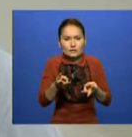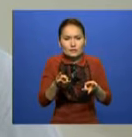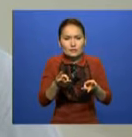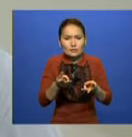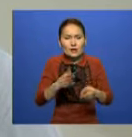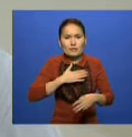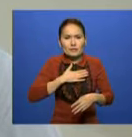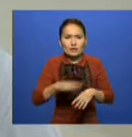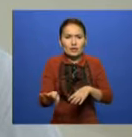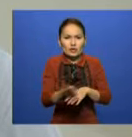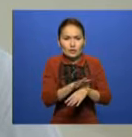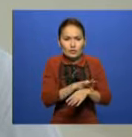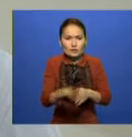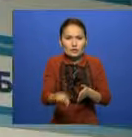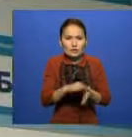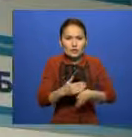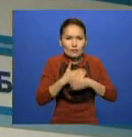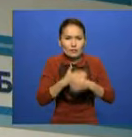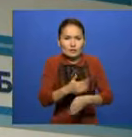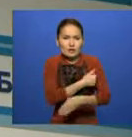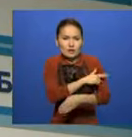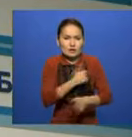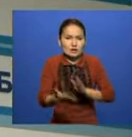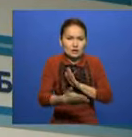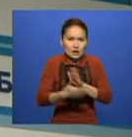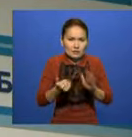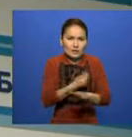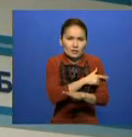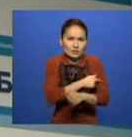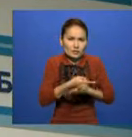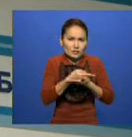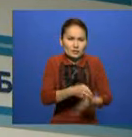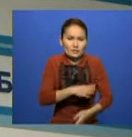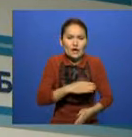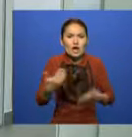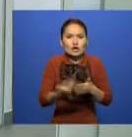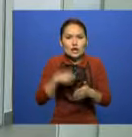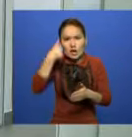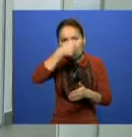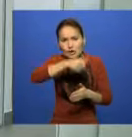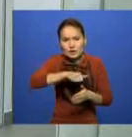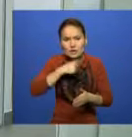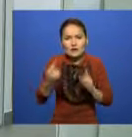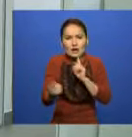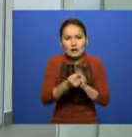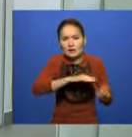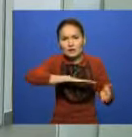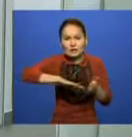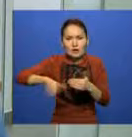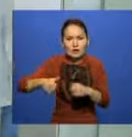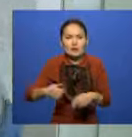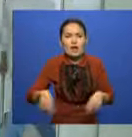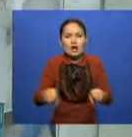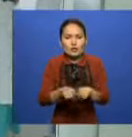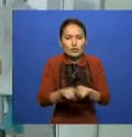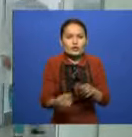скорый шақырып, бәріміз осы қалып келді. Ал жаңа жылды қарсы алғаннан кейін де отшашу атамын деп қолын бетін күйдіріп